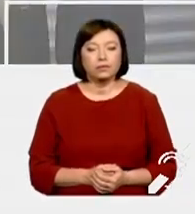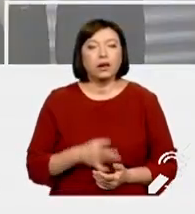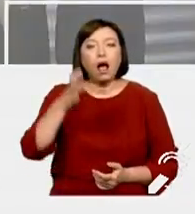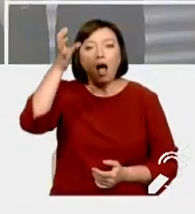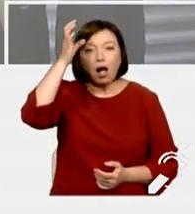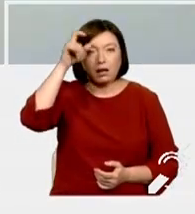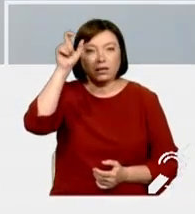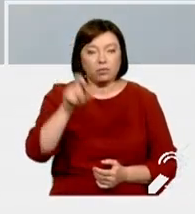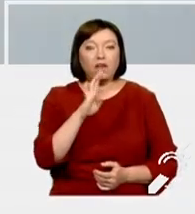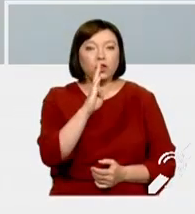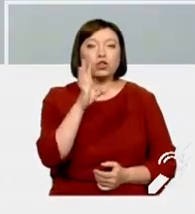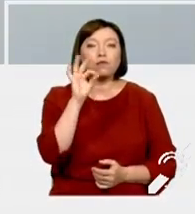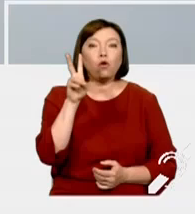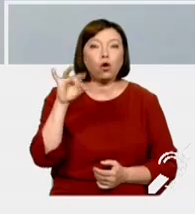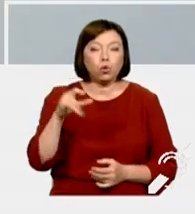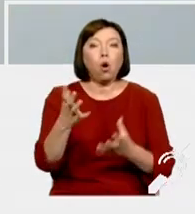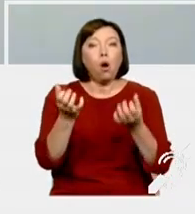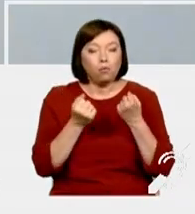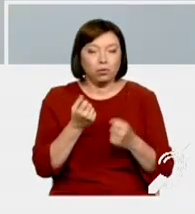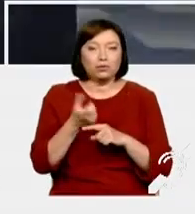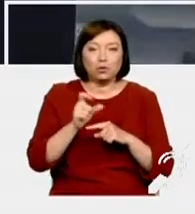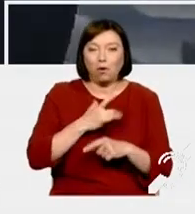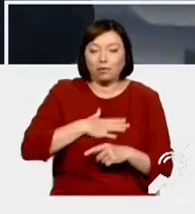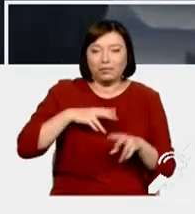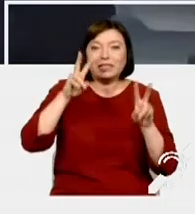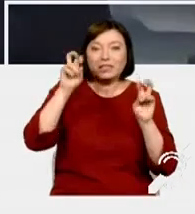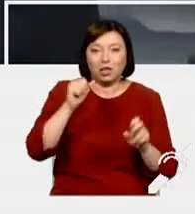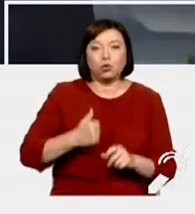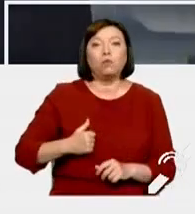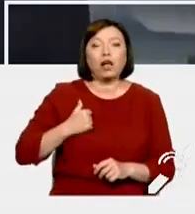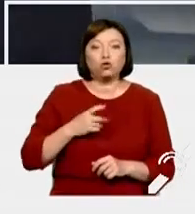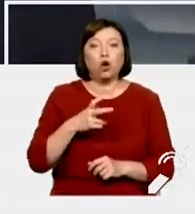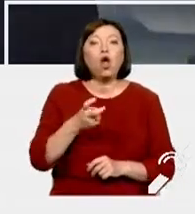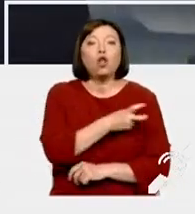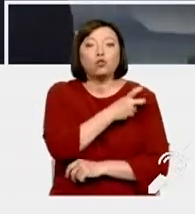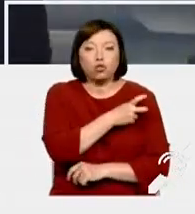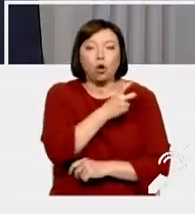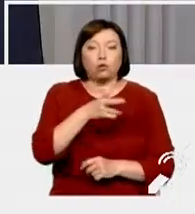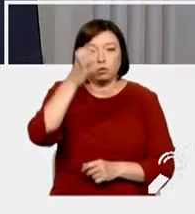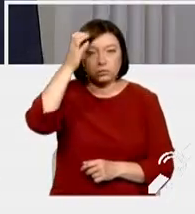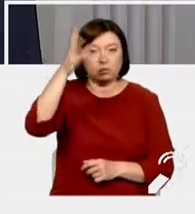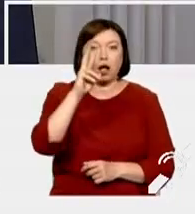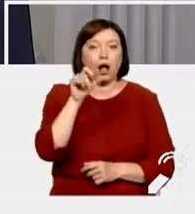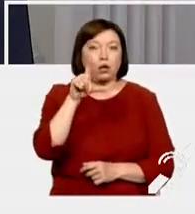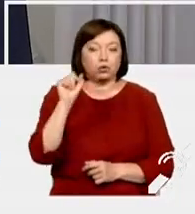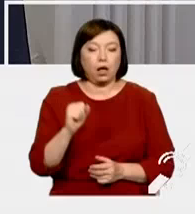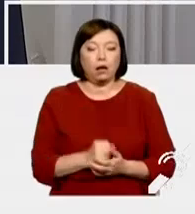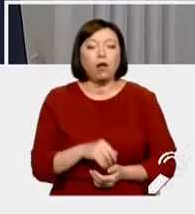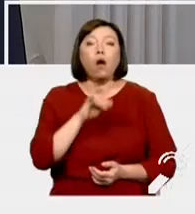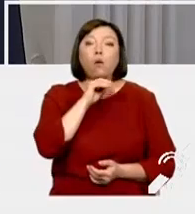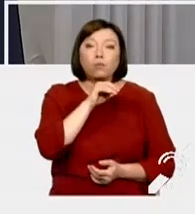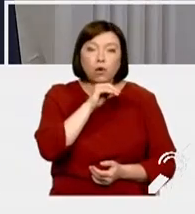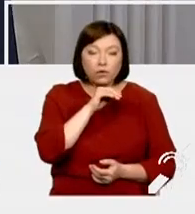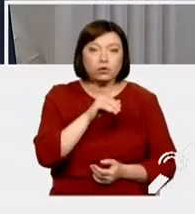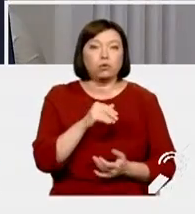academicianul Victor Voicu a primit cu emoție titlul Onorific de doctor onori cauza un profesionist nu se